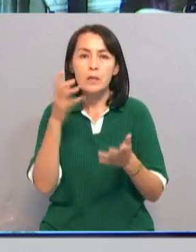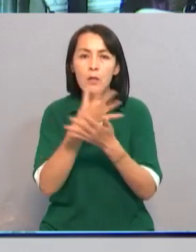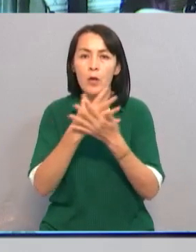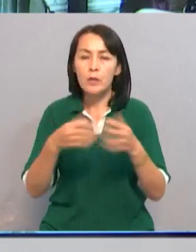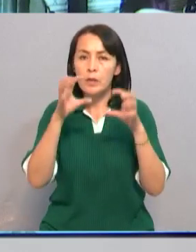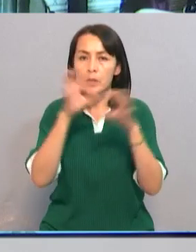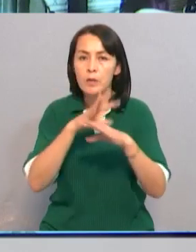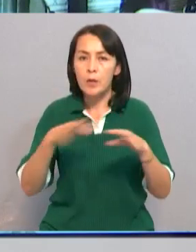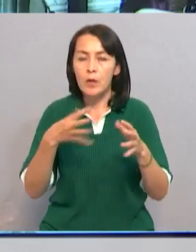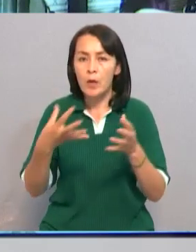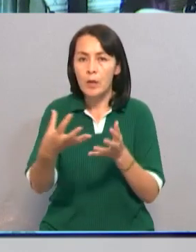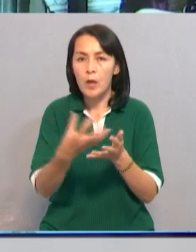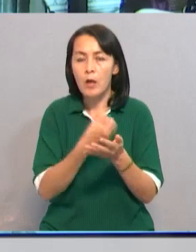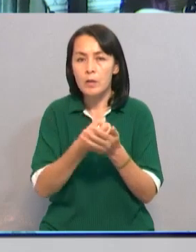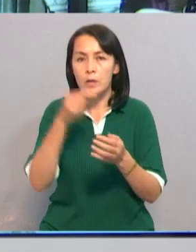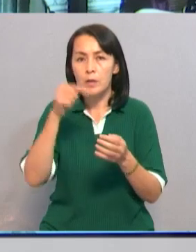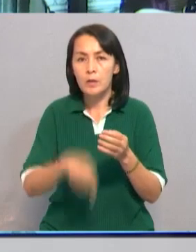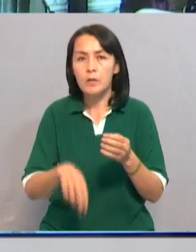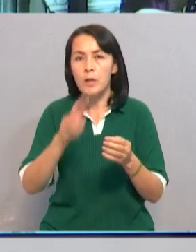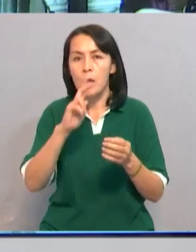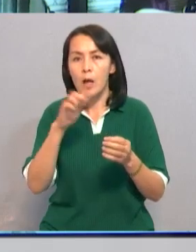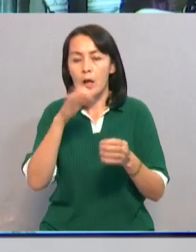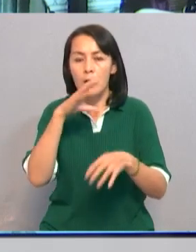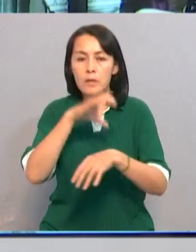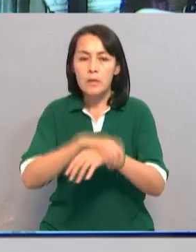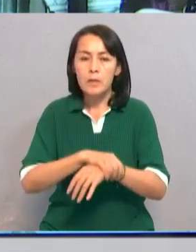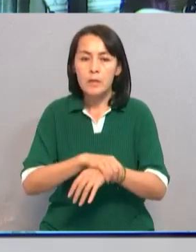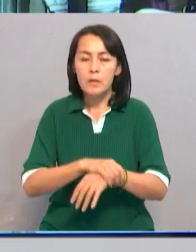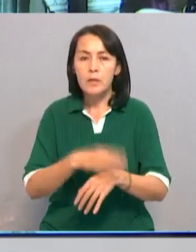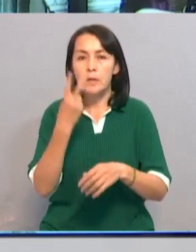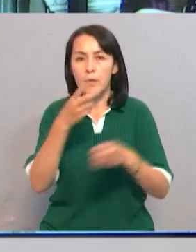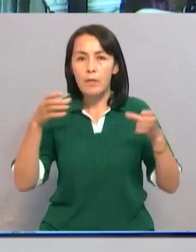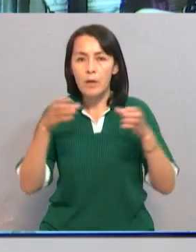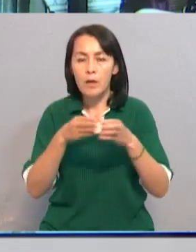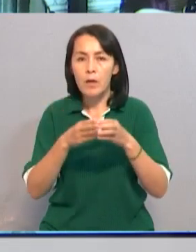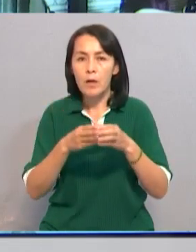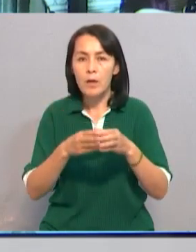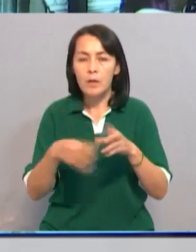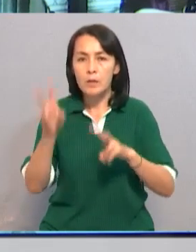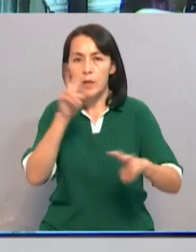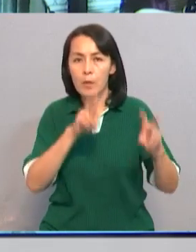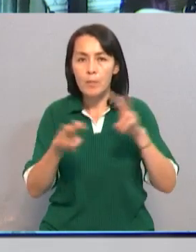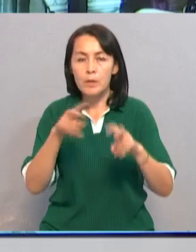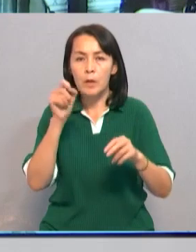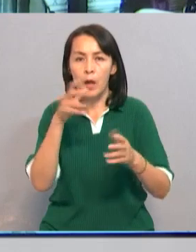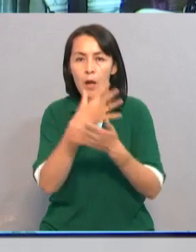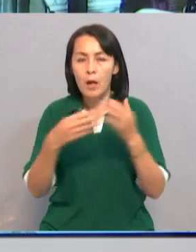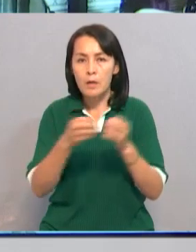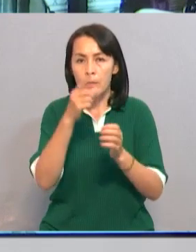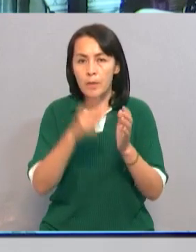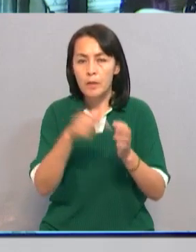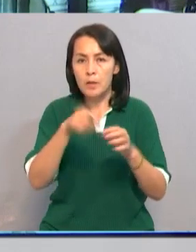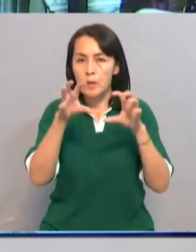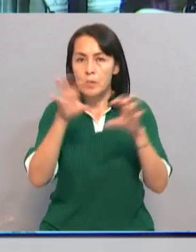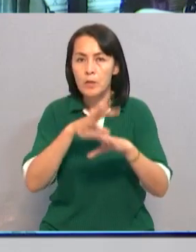его незаконной добычей на территории карьера задержаны Две бригады нелегальных поисковиков 17 человек